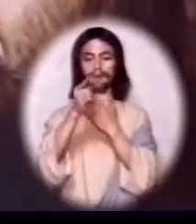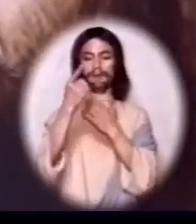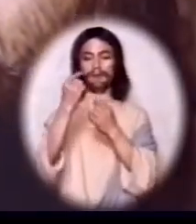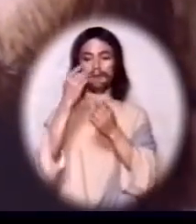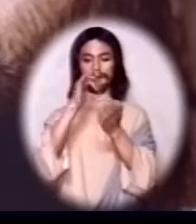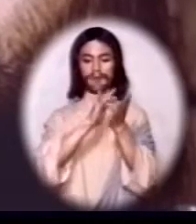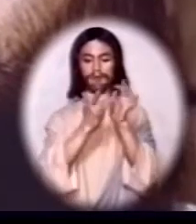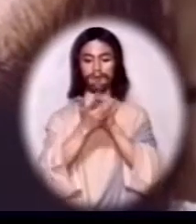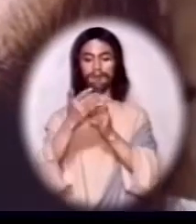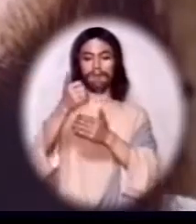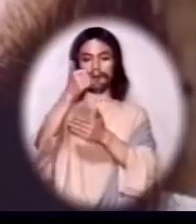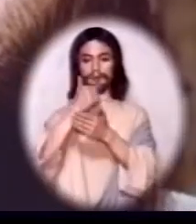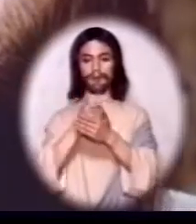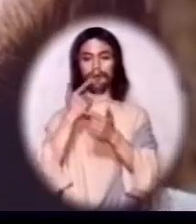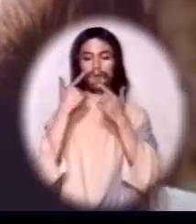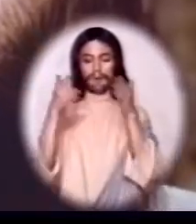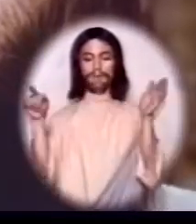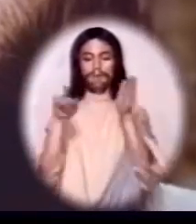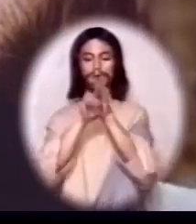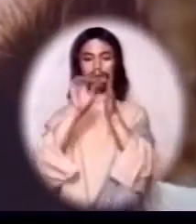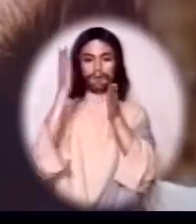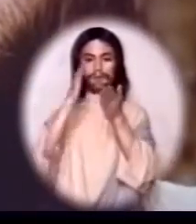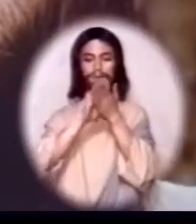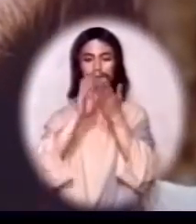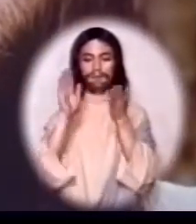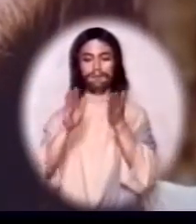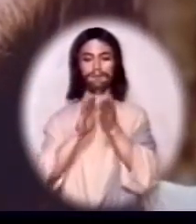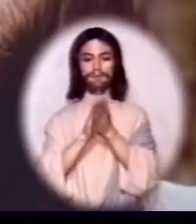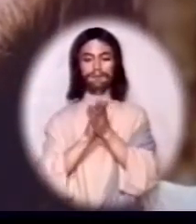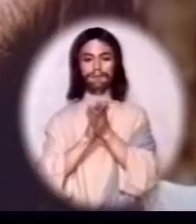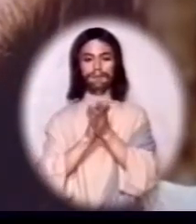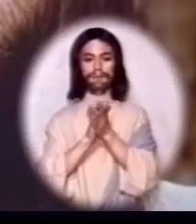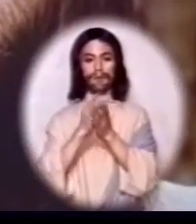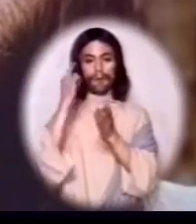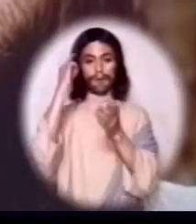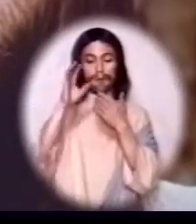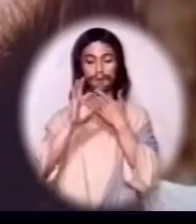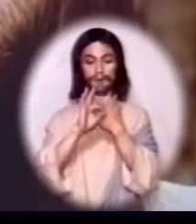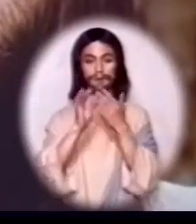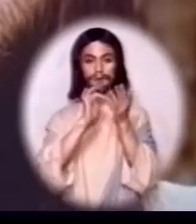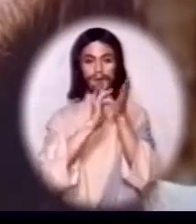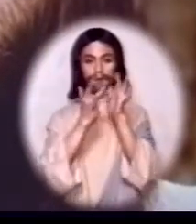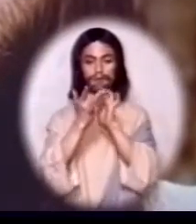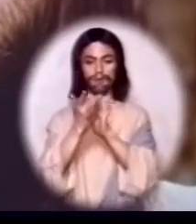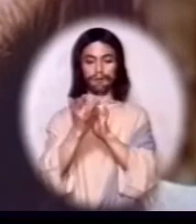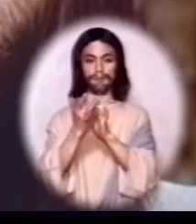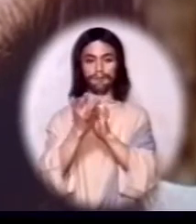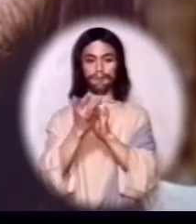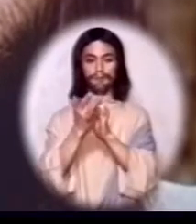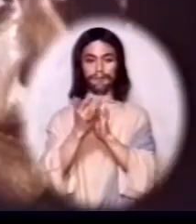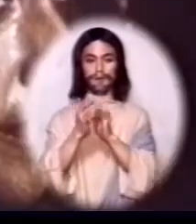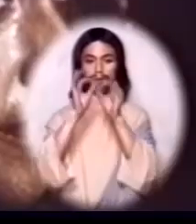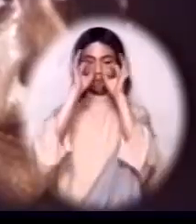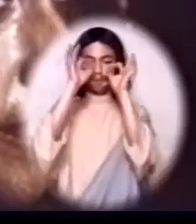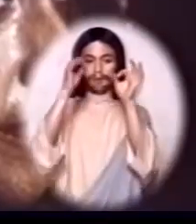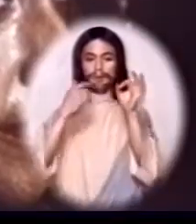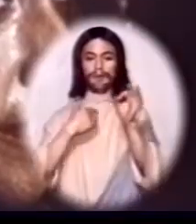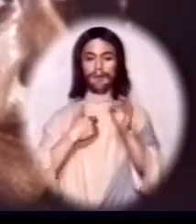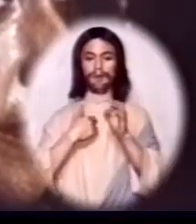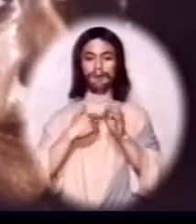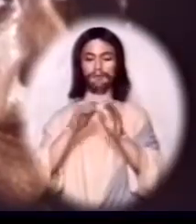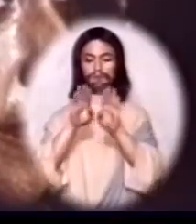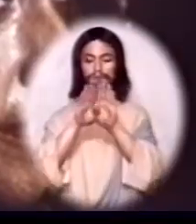그가 당신 안에 들어와 계신 것을 확신해도 됩니다. 왜냐하면 그는